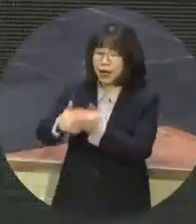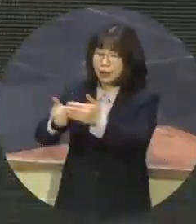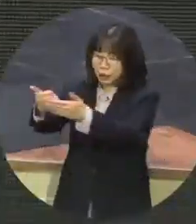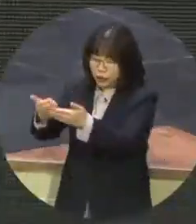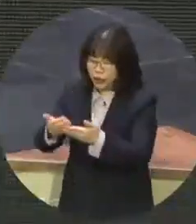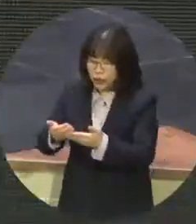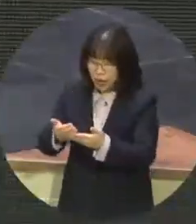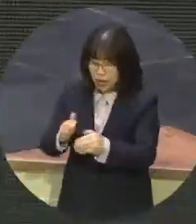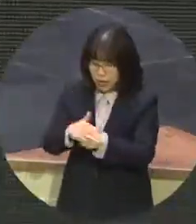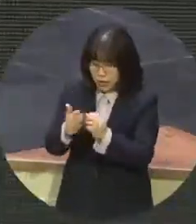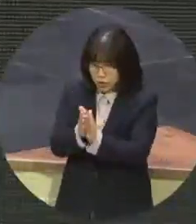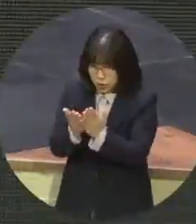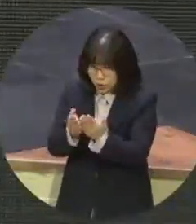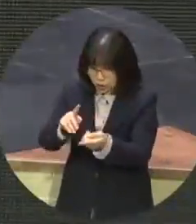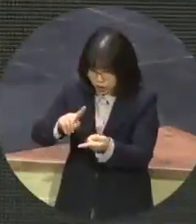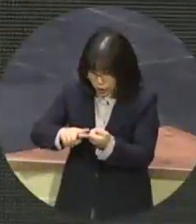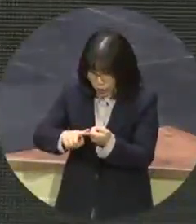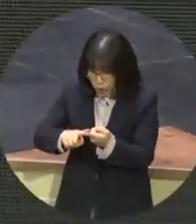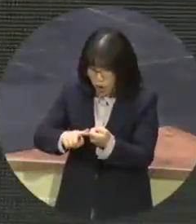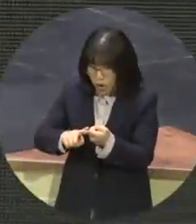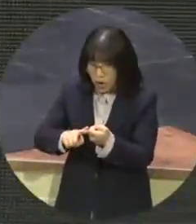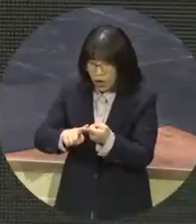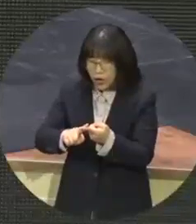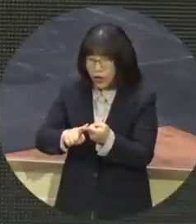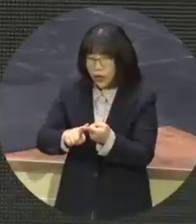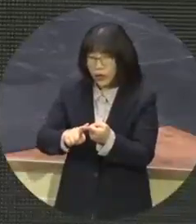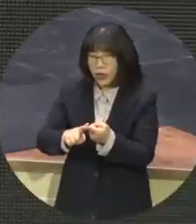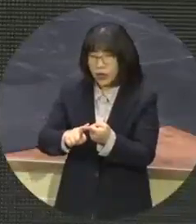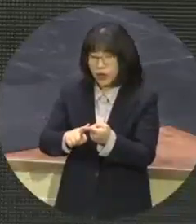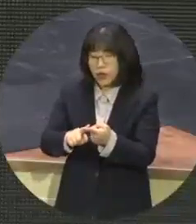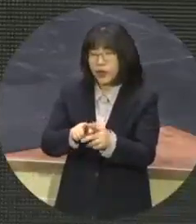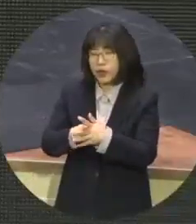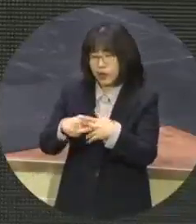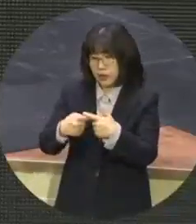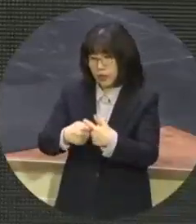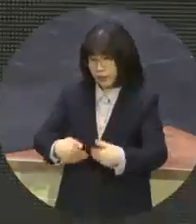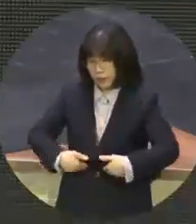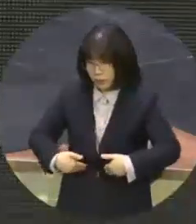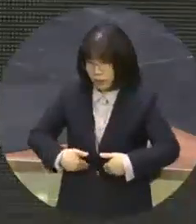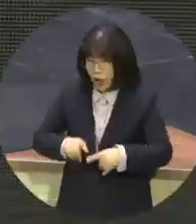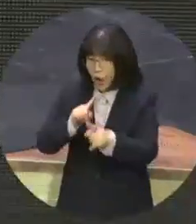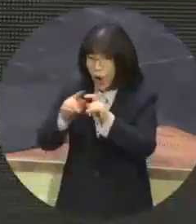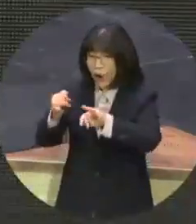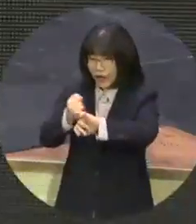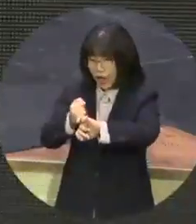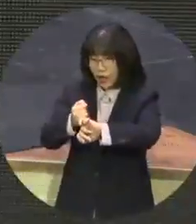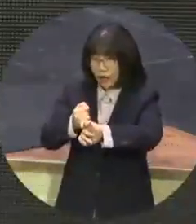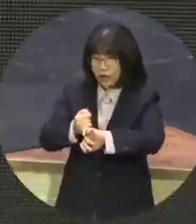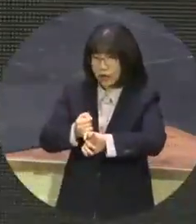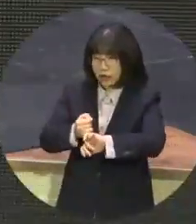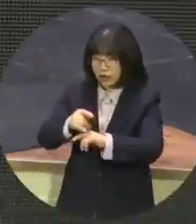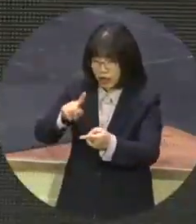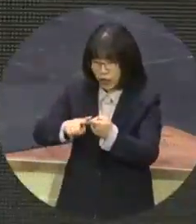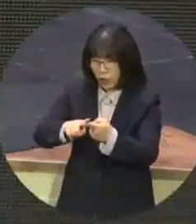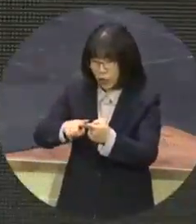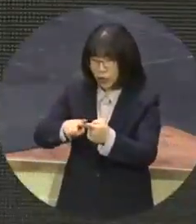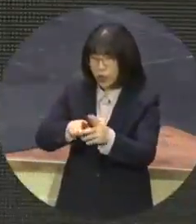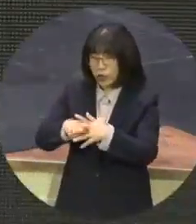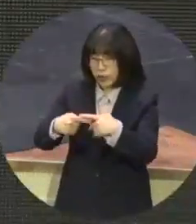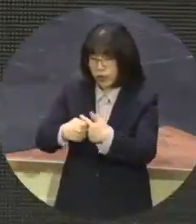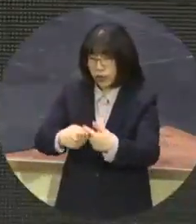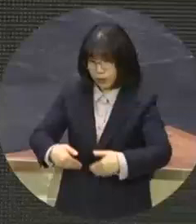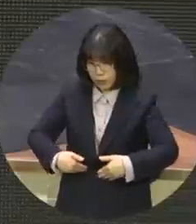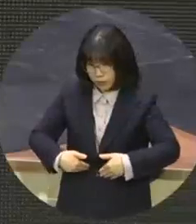말씀에 근거한 언약적 해석을 하세요. 말씀에 근거해서 언약적으로 해석해야 돼요. 이것이 우리를 살리는 길이고